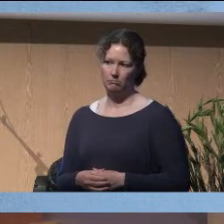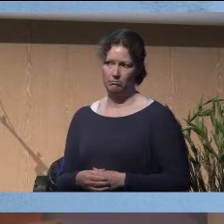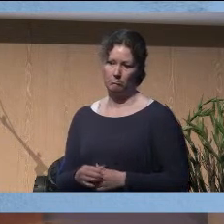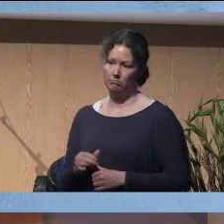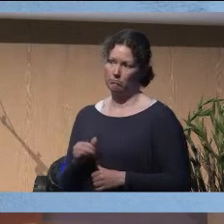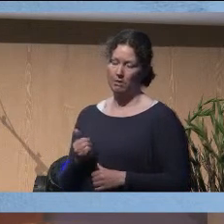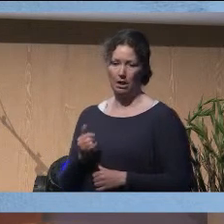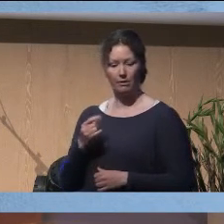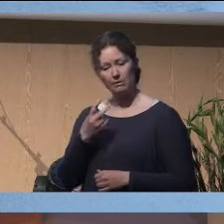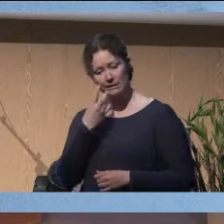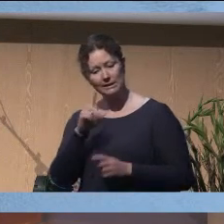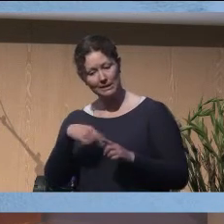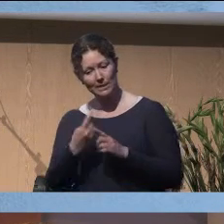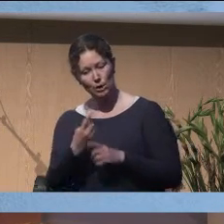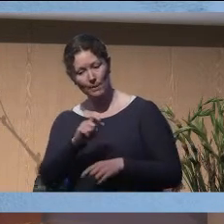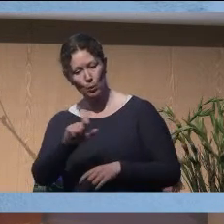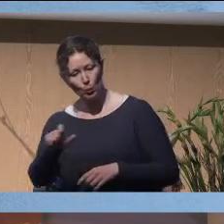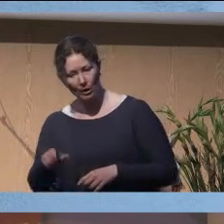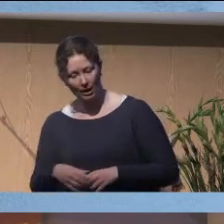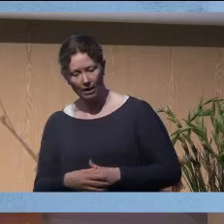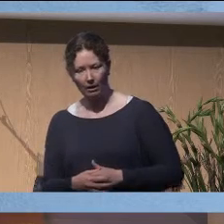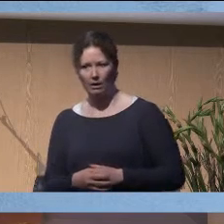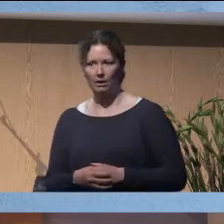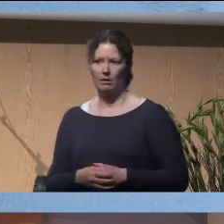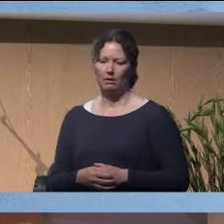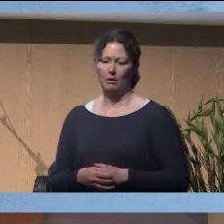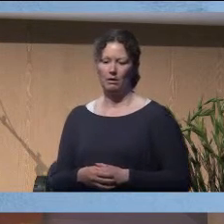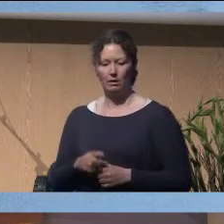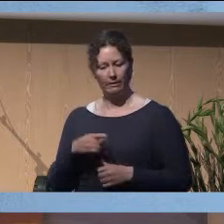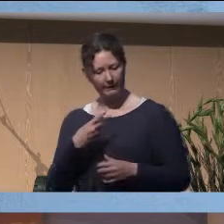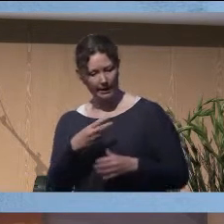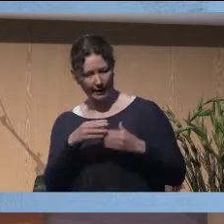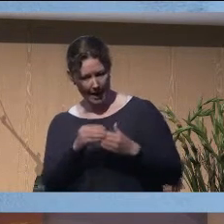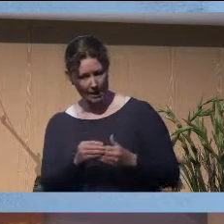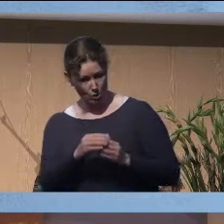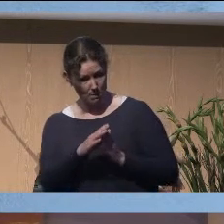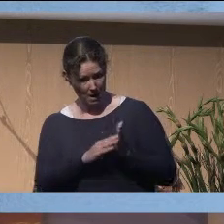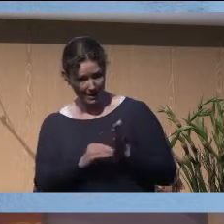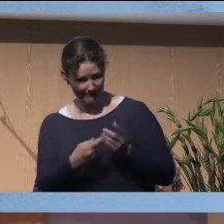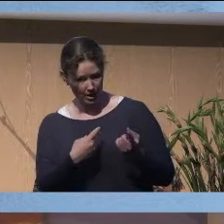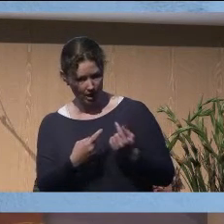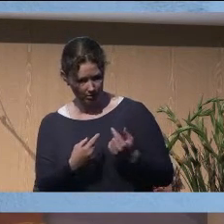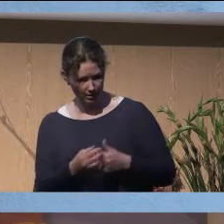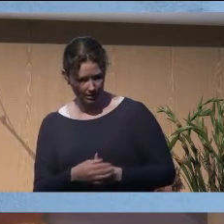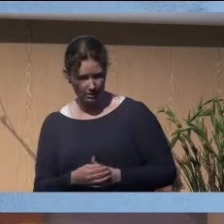Ja, da ses vi om en uke. Da er vi enige om referatet.